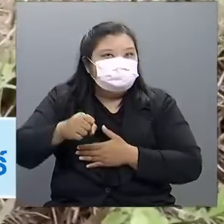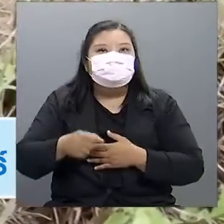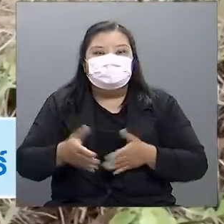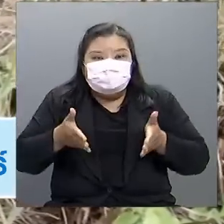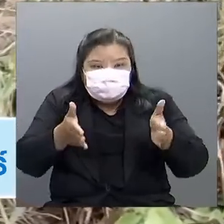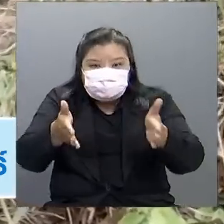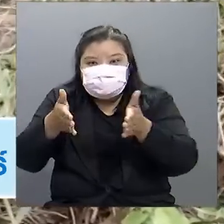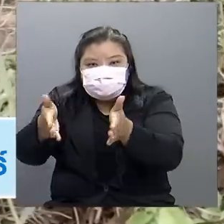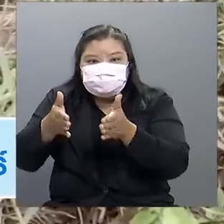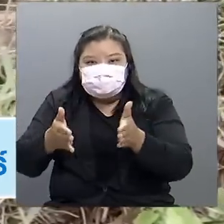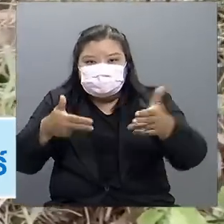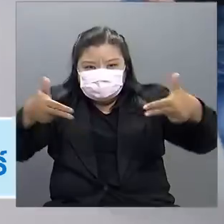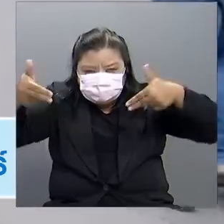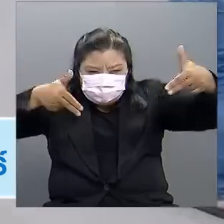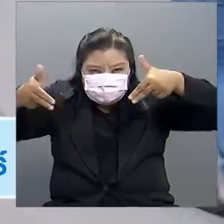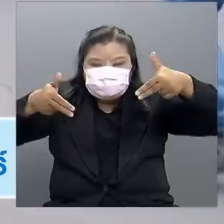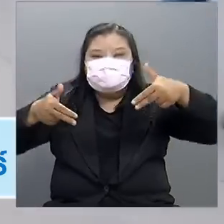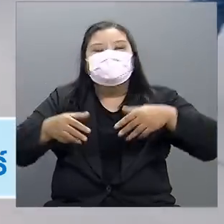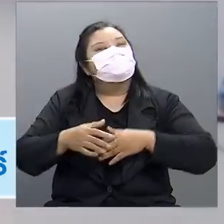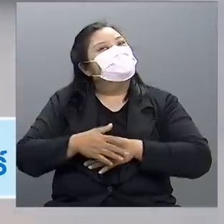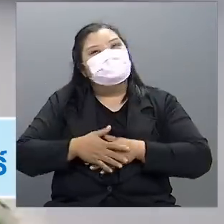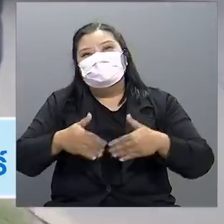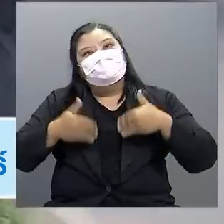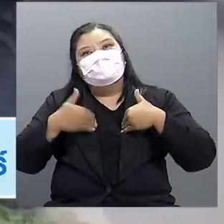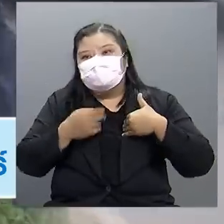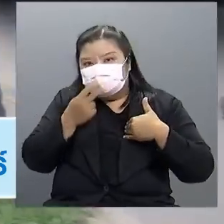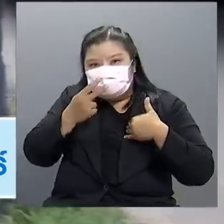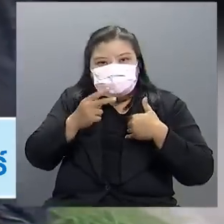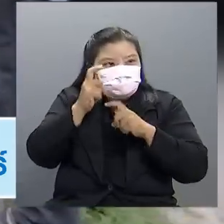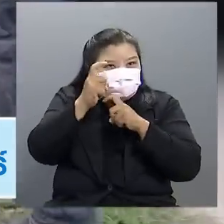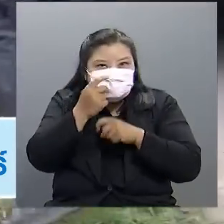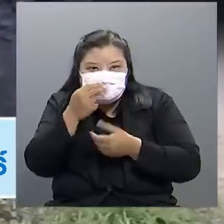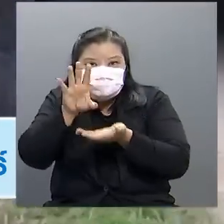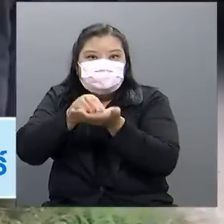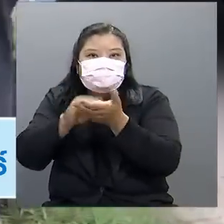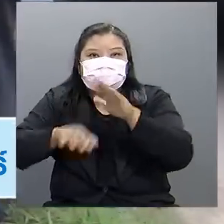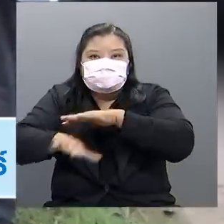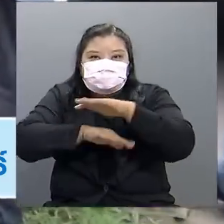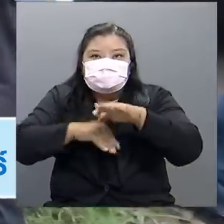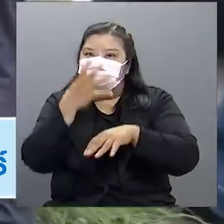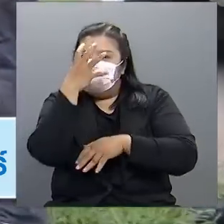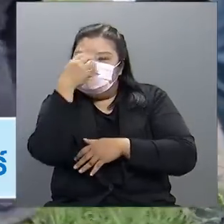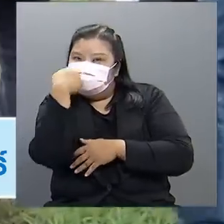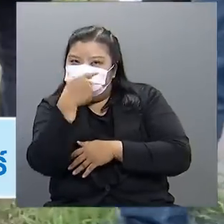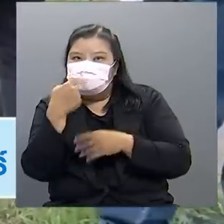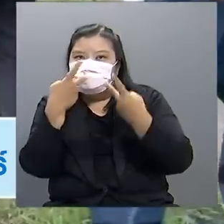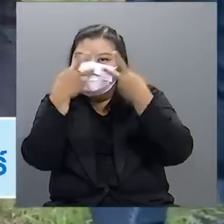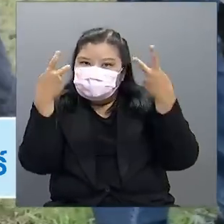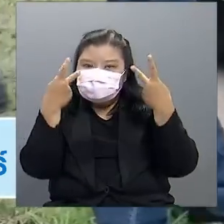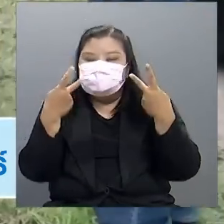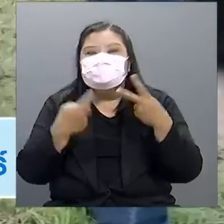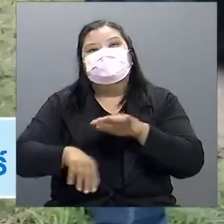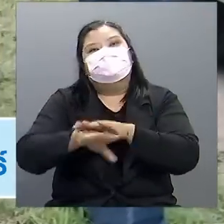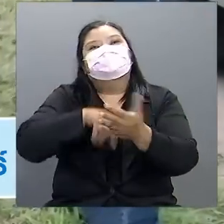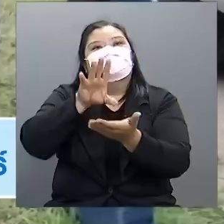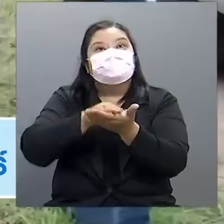ระชาชนรู้สึกกลบไยในชีวิตและทรับสินนะคะแล้วก็จะไดเปหลกฐานและกวามีผู้เกเหตุมาขโมยฝาเหล็ก